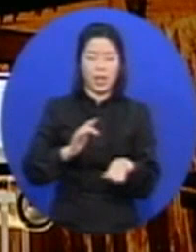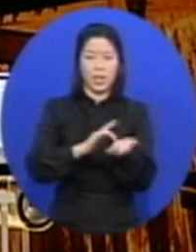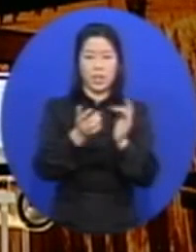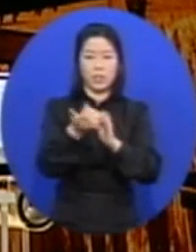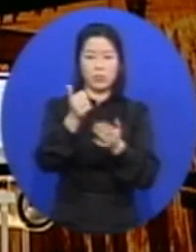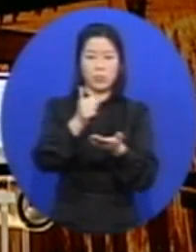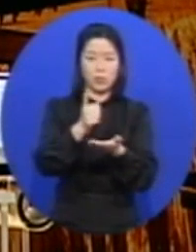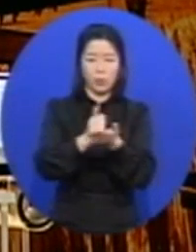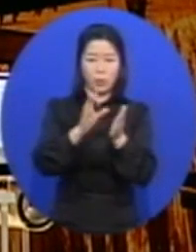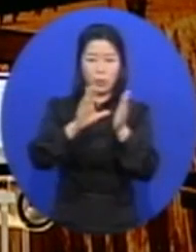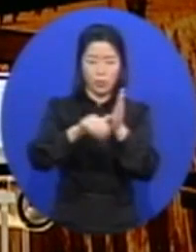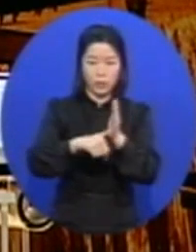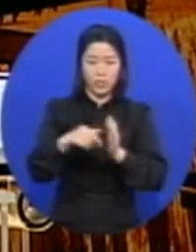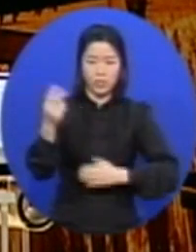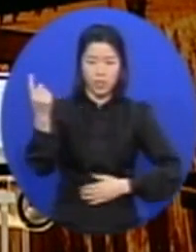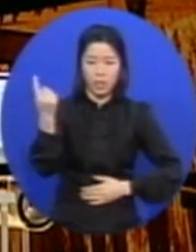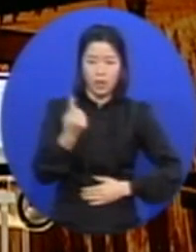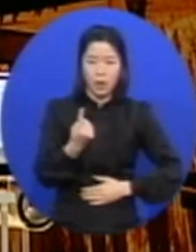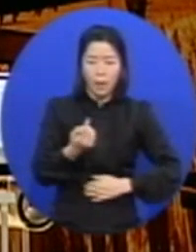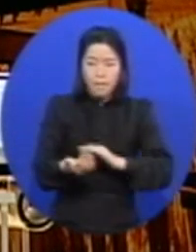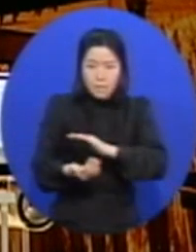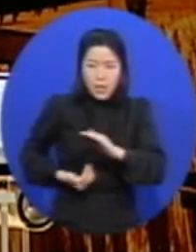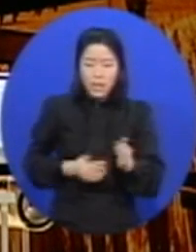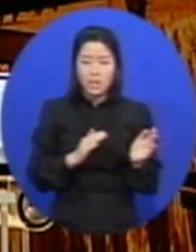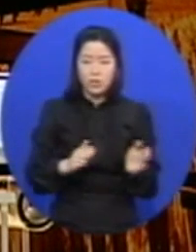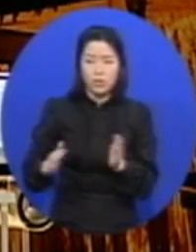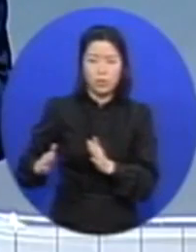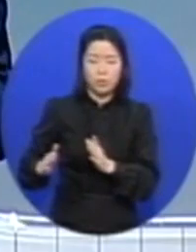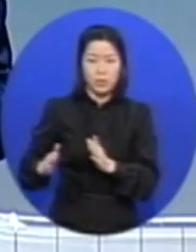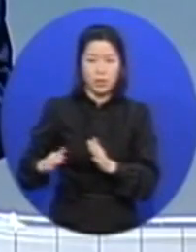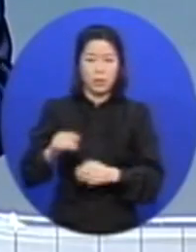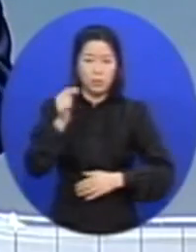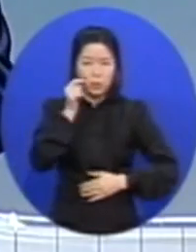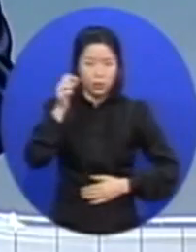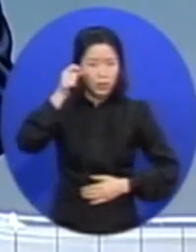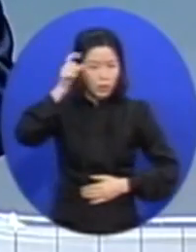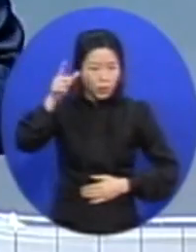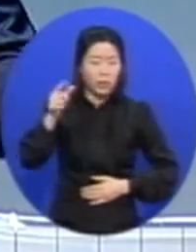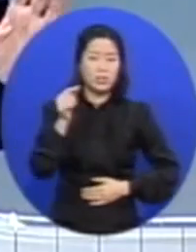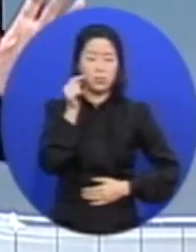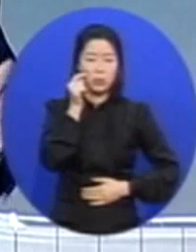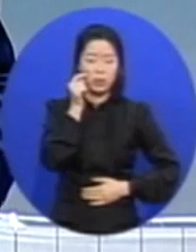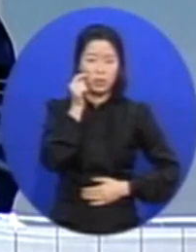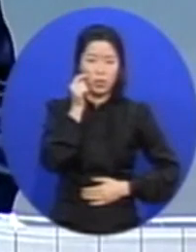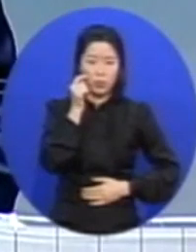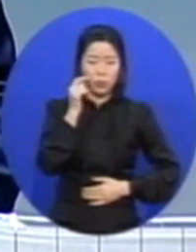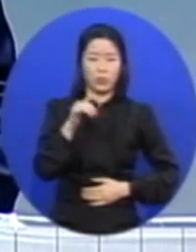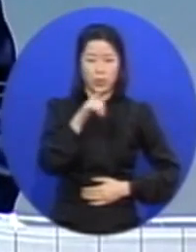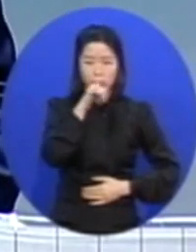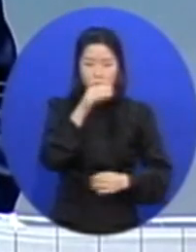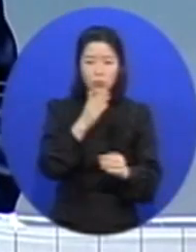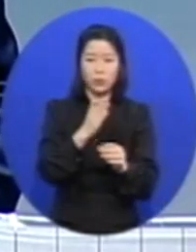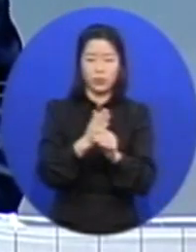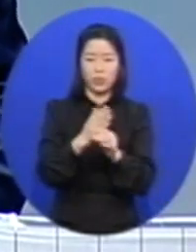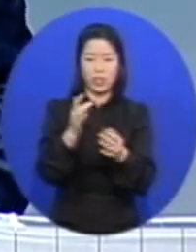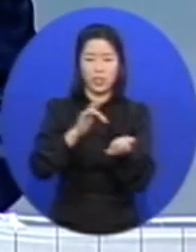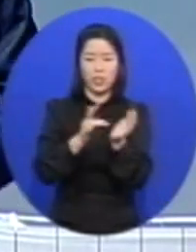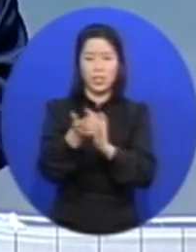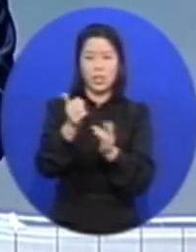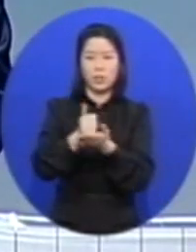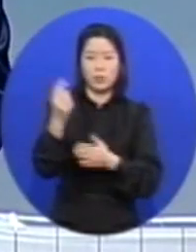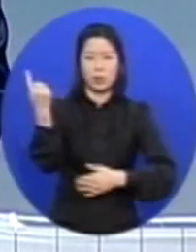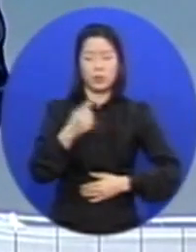오심을 미처 준비도 못하고 깨닫지도 못하고 있다가 주님의 오심을 맞이 하지 못하게 된다는 거에요